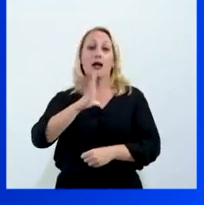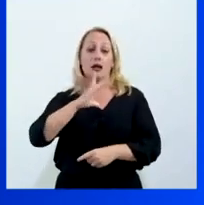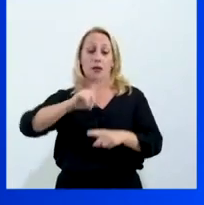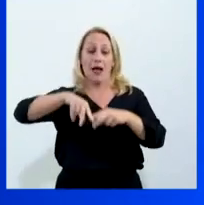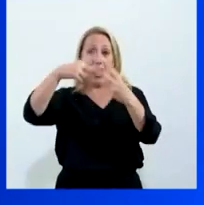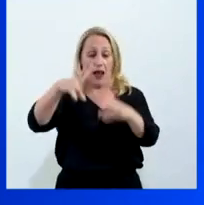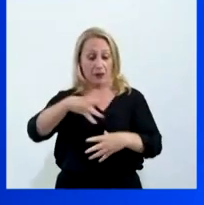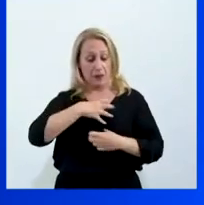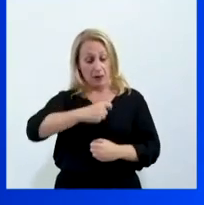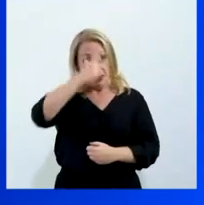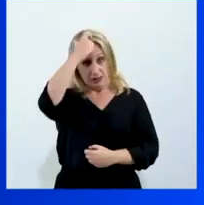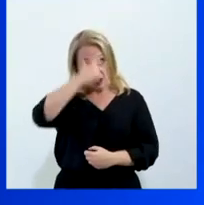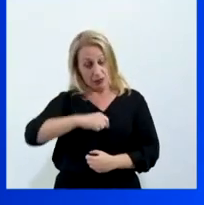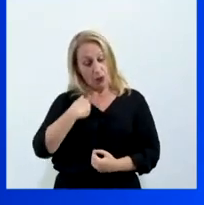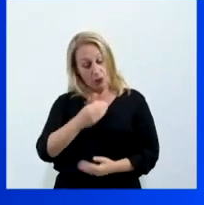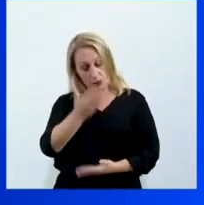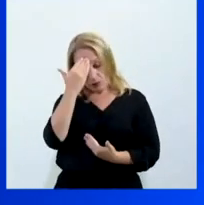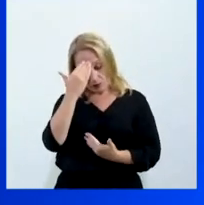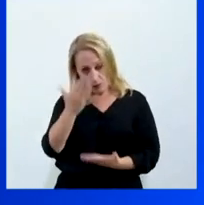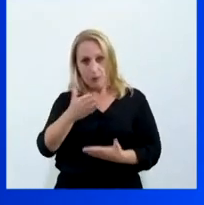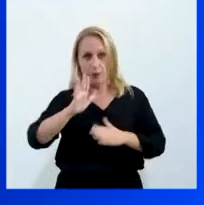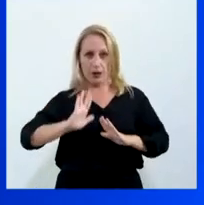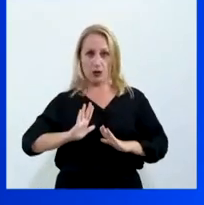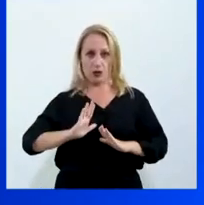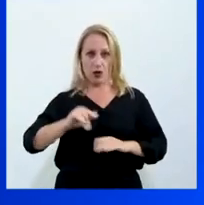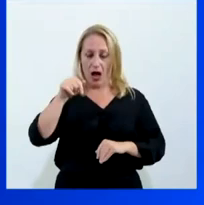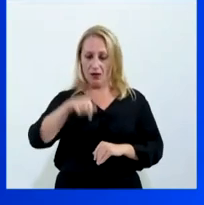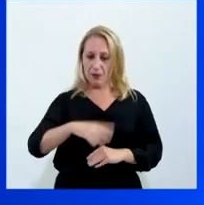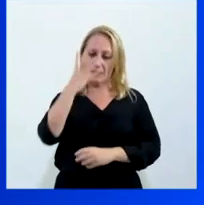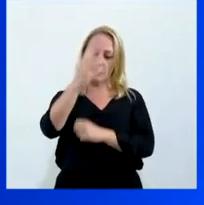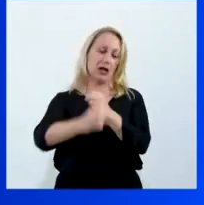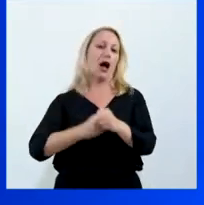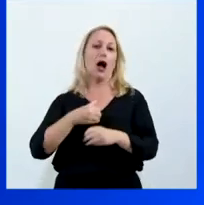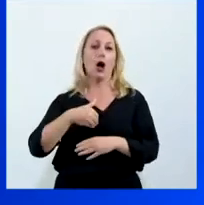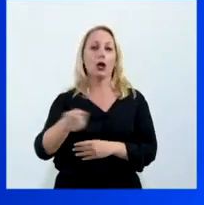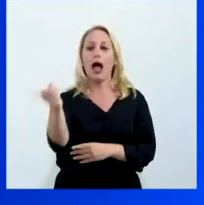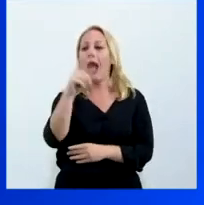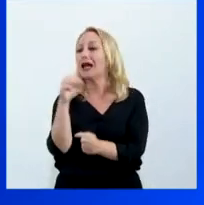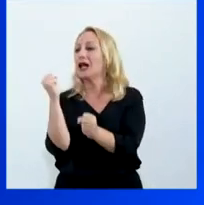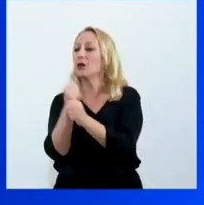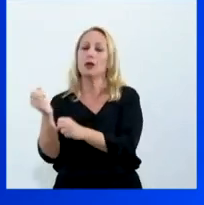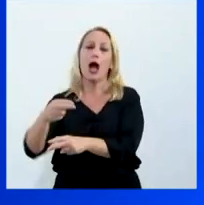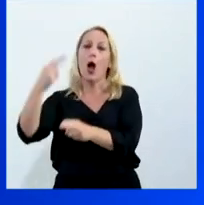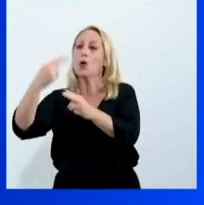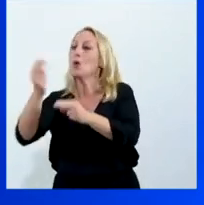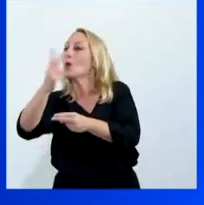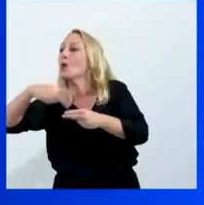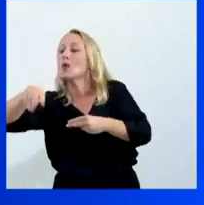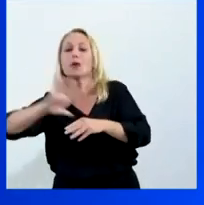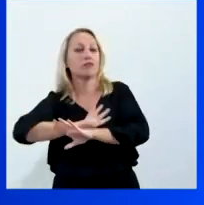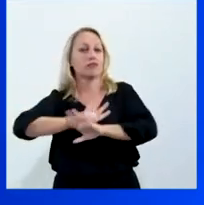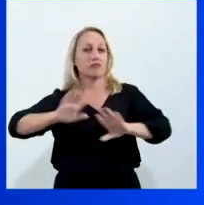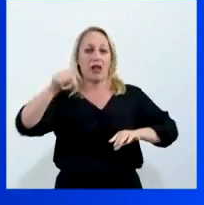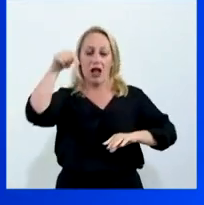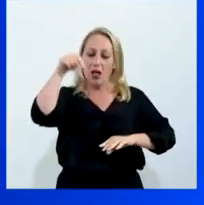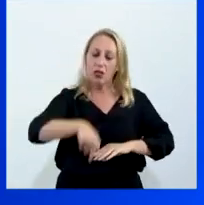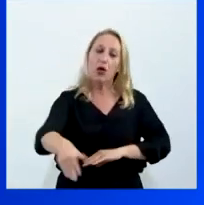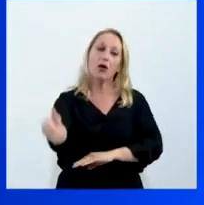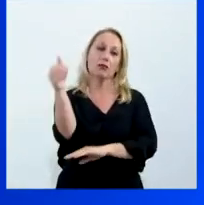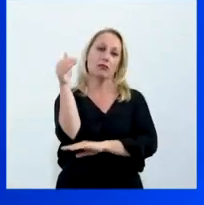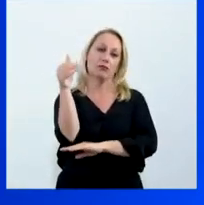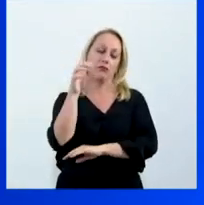τετραετία. Δεν μπορώ να φανταστώ πιο σημαντική δουλειά από αυτή την οποία κάνω για την πατρίδα μου. Και